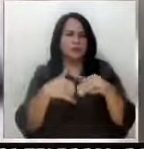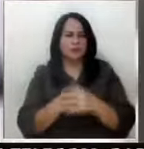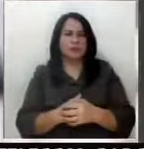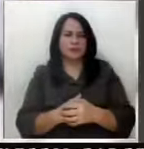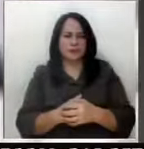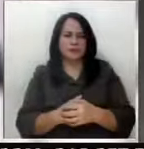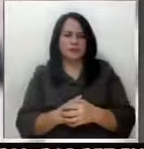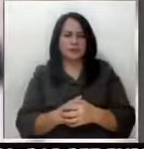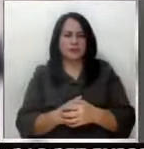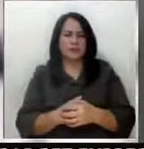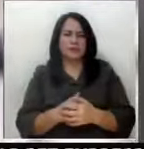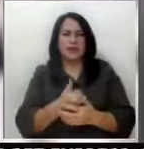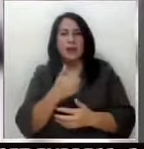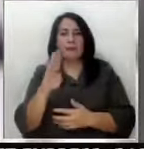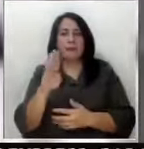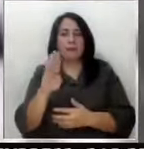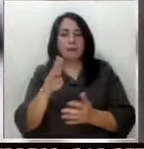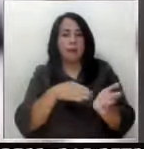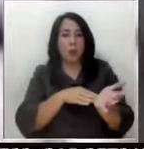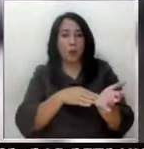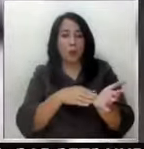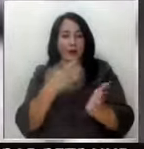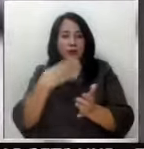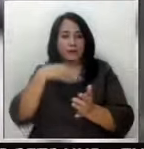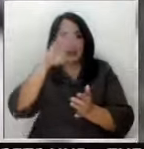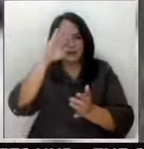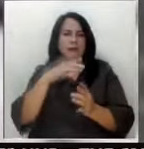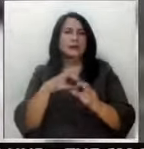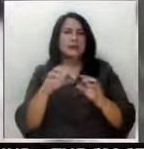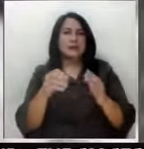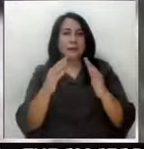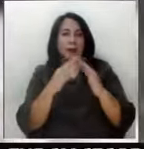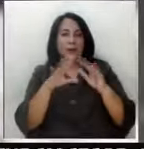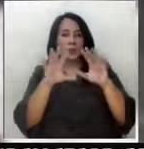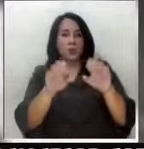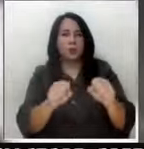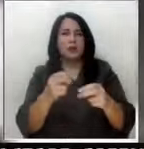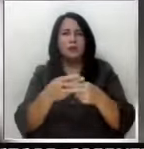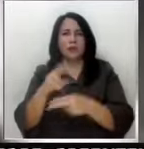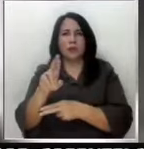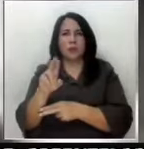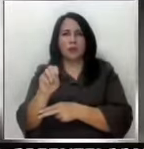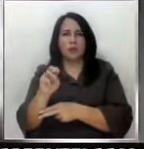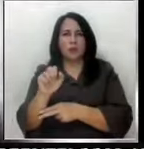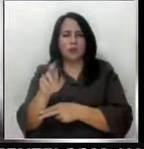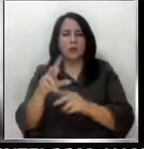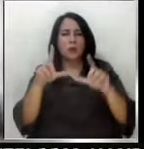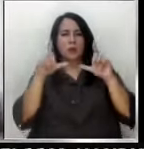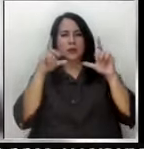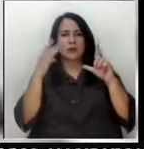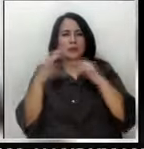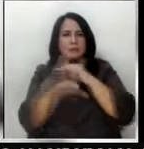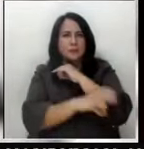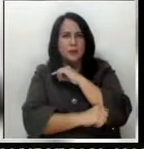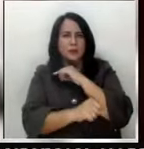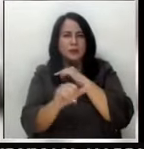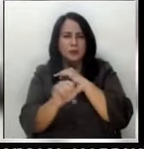Sa Bacoor, Cavite naman, arestado sa kanyang tinutuluyan si Romar Halea na wanted sa kasong pagninakaw.